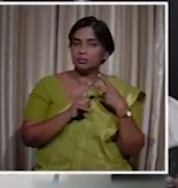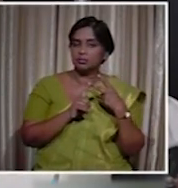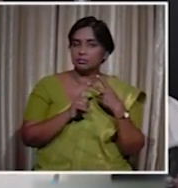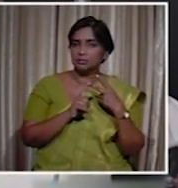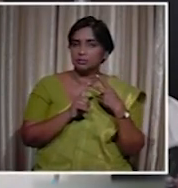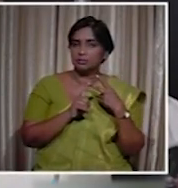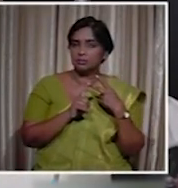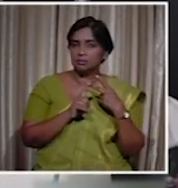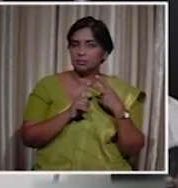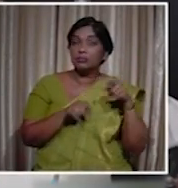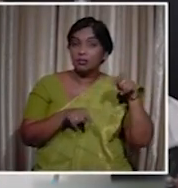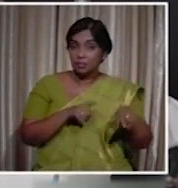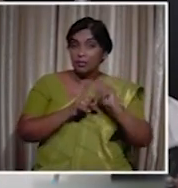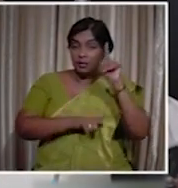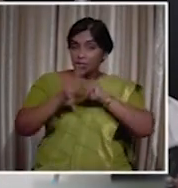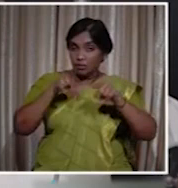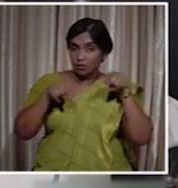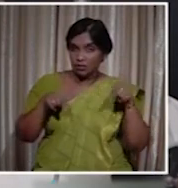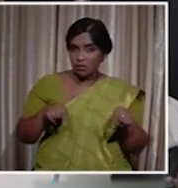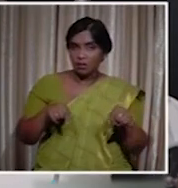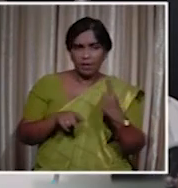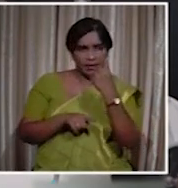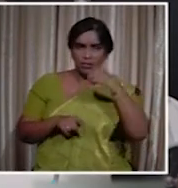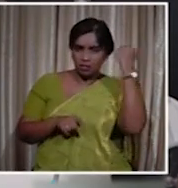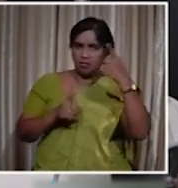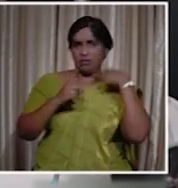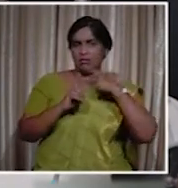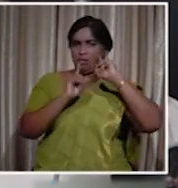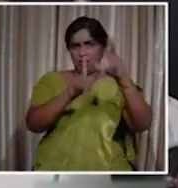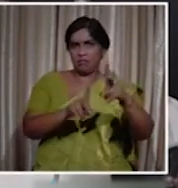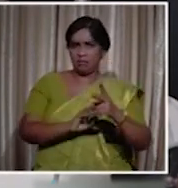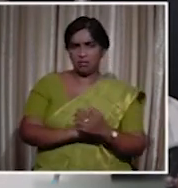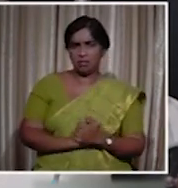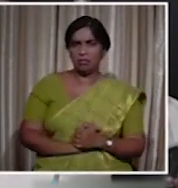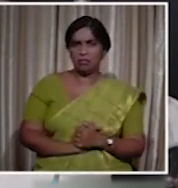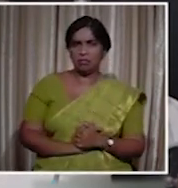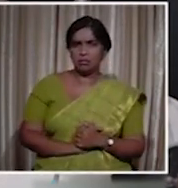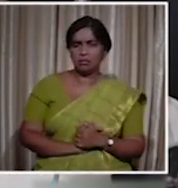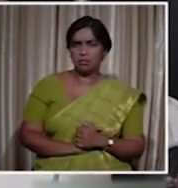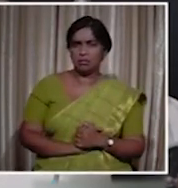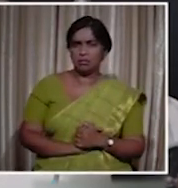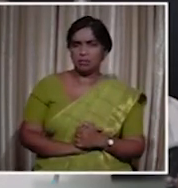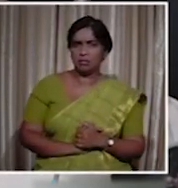මේ සභාවේ අපි එක්කෙනෙක් කතා කරමු ඊට අනෙක් එක්කෙනා කතා කරන්න. මම